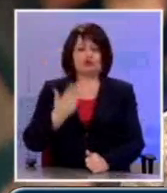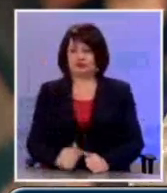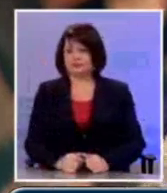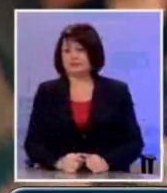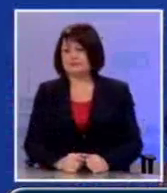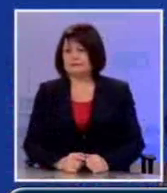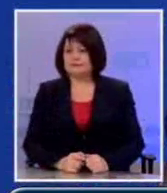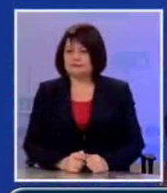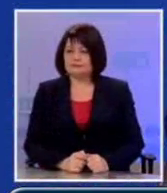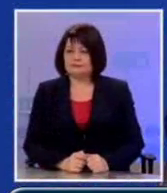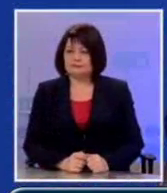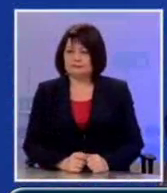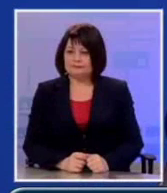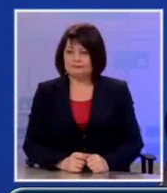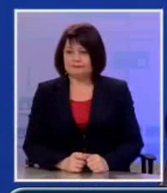Ευχαριστώ.